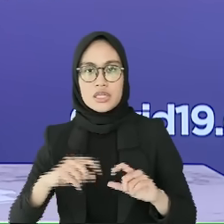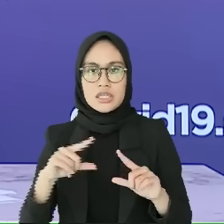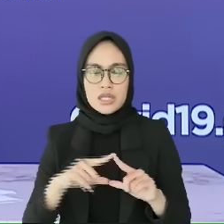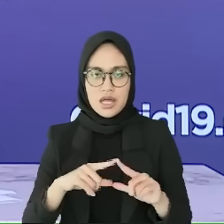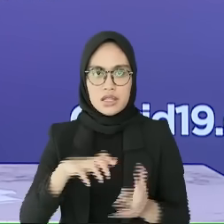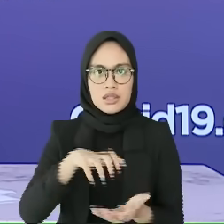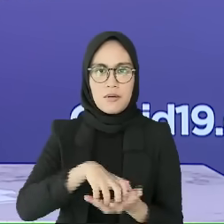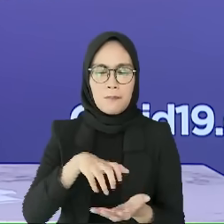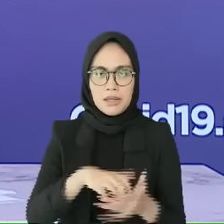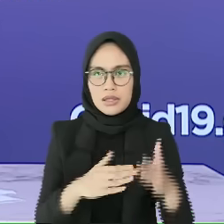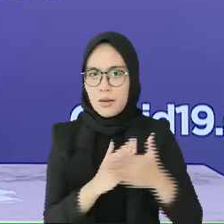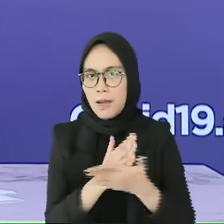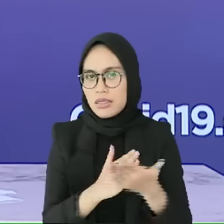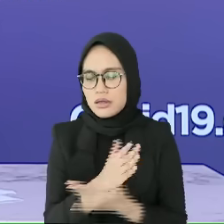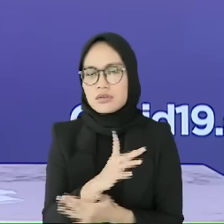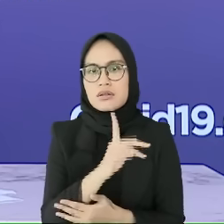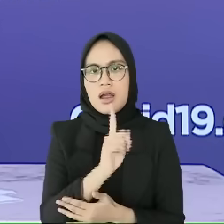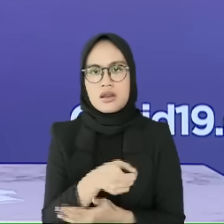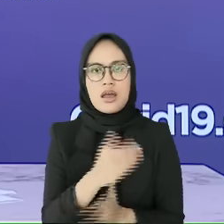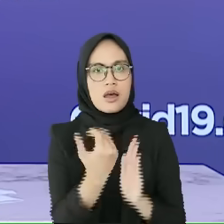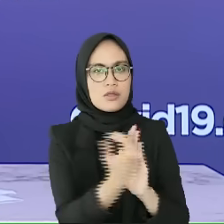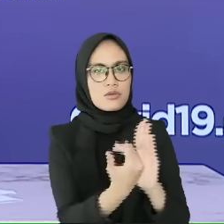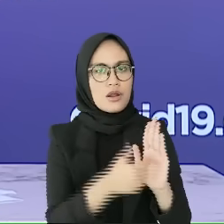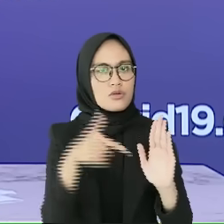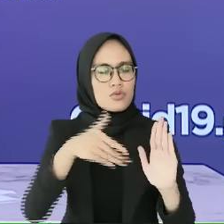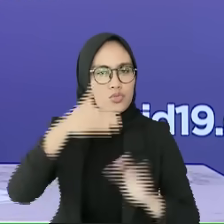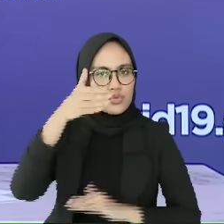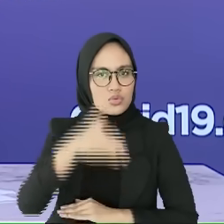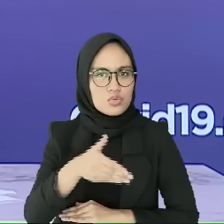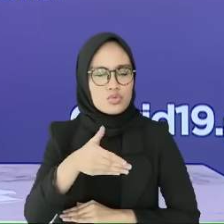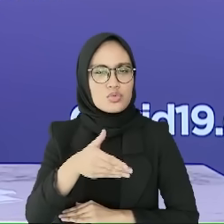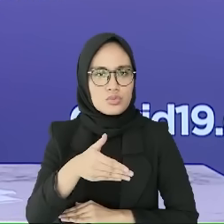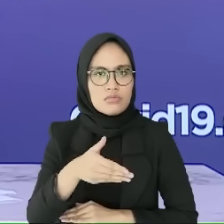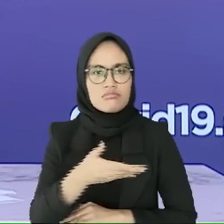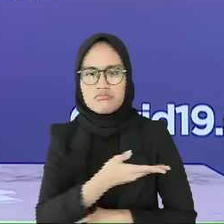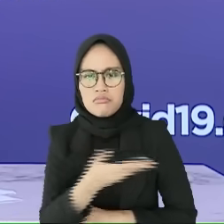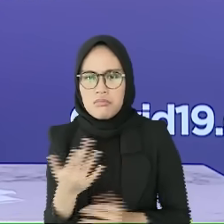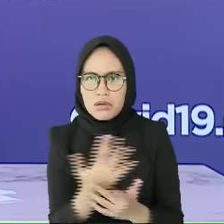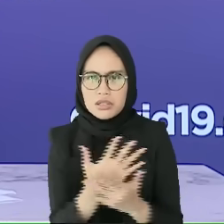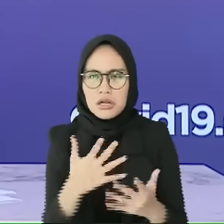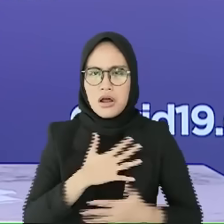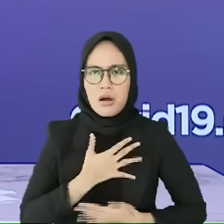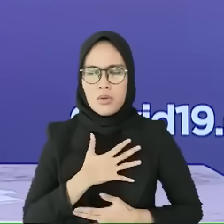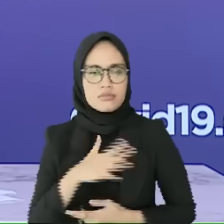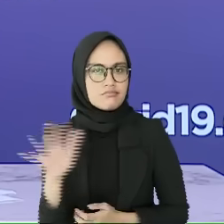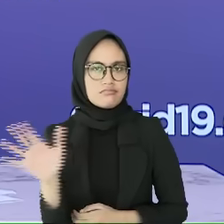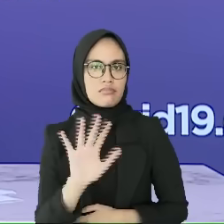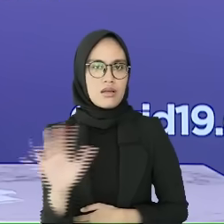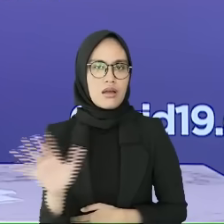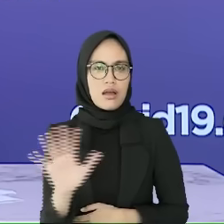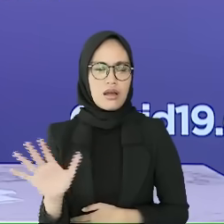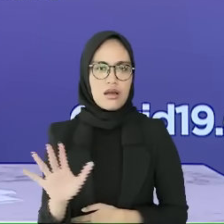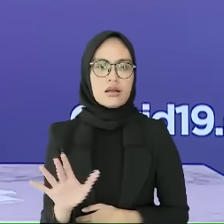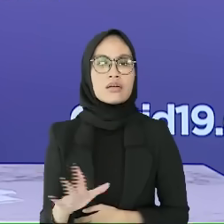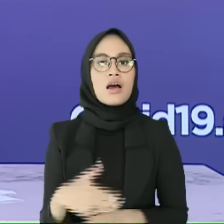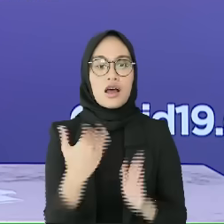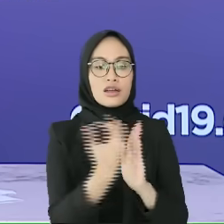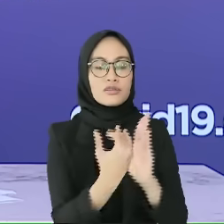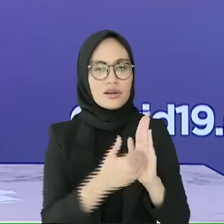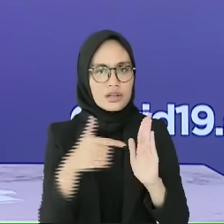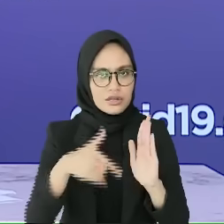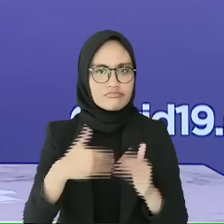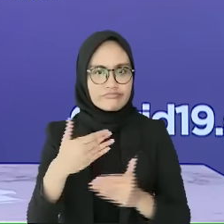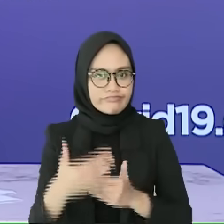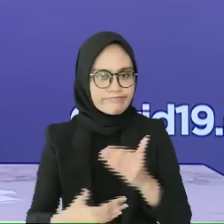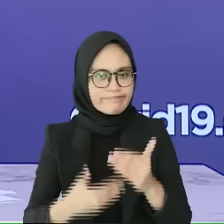terbatas. Walaupun demikian, masyarakat tidak perlu khawatir karena kebijakan ini akan dilakukan secara hati-hati.